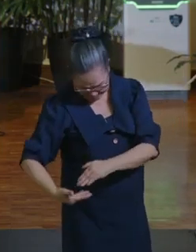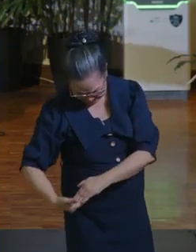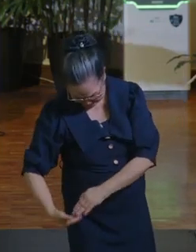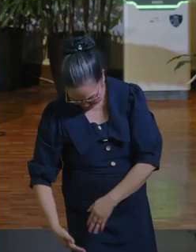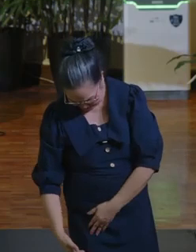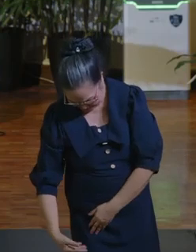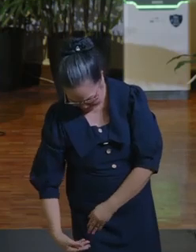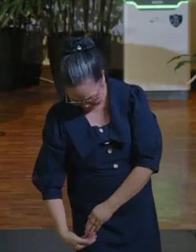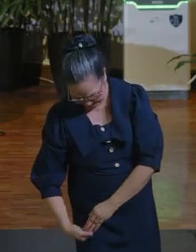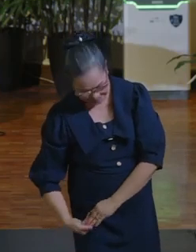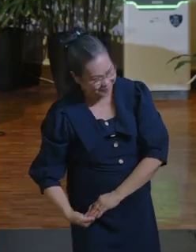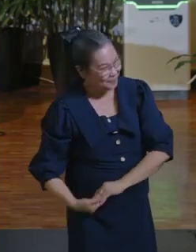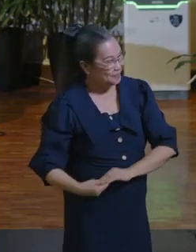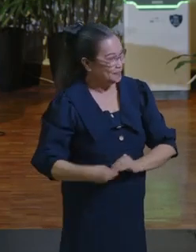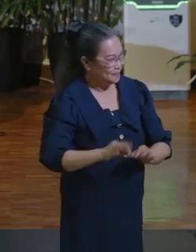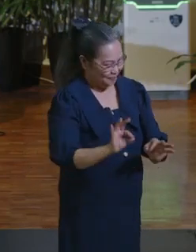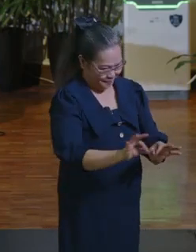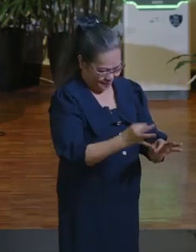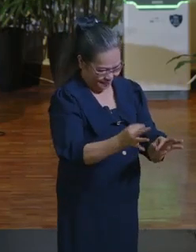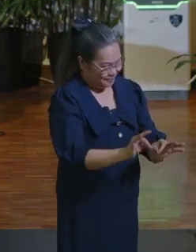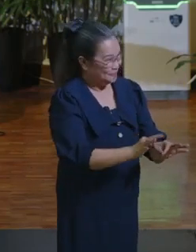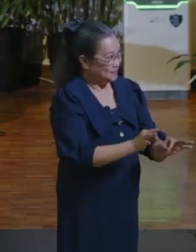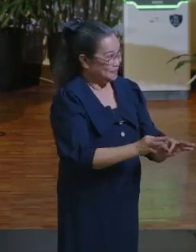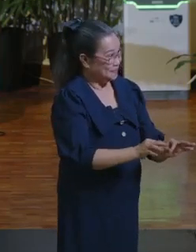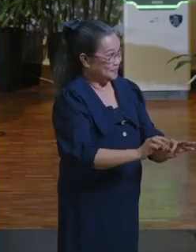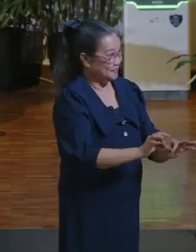ano tawag doon? Burda.